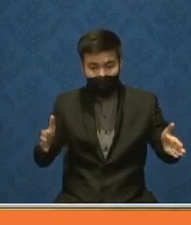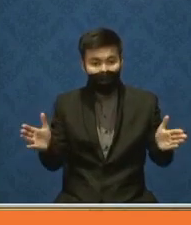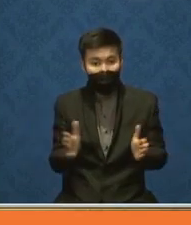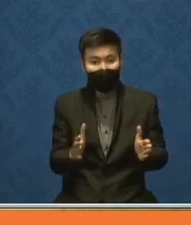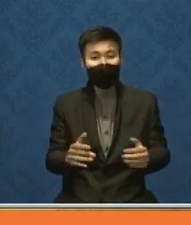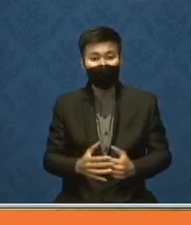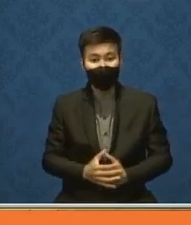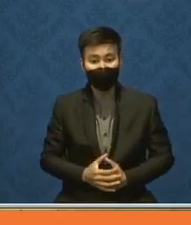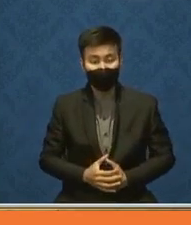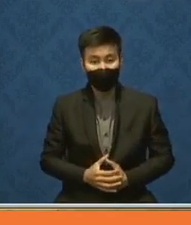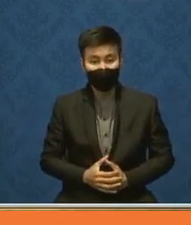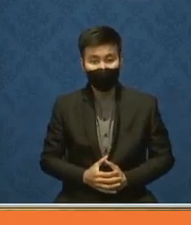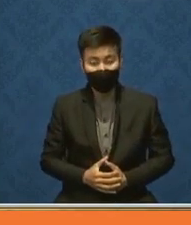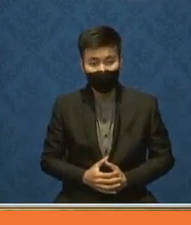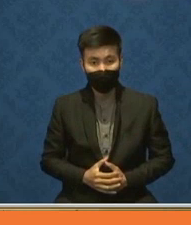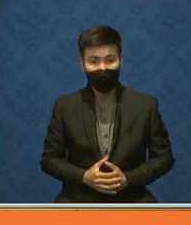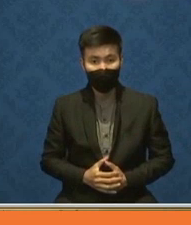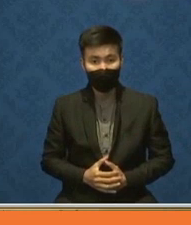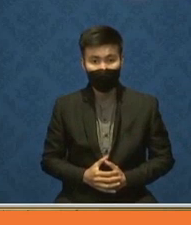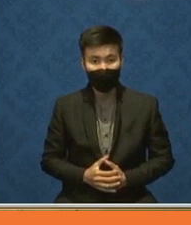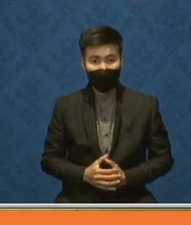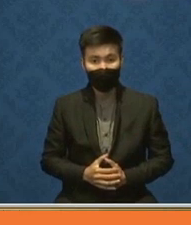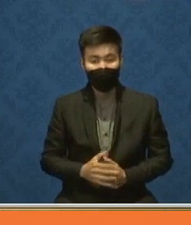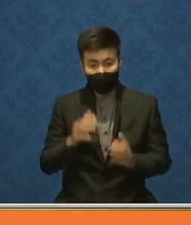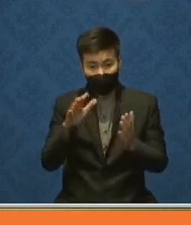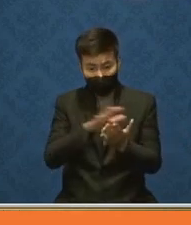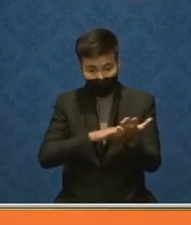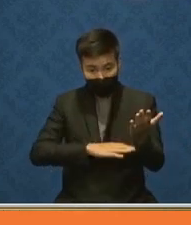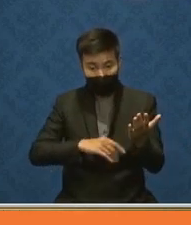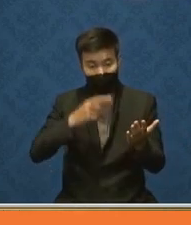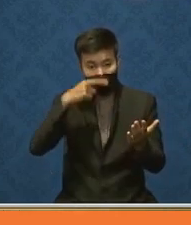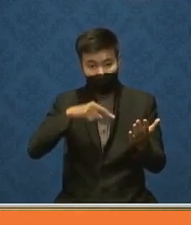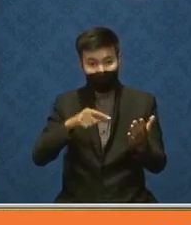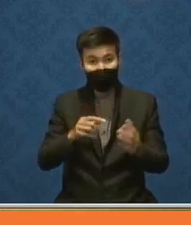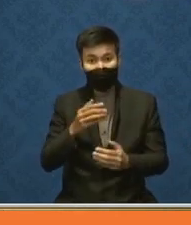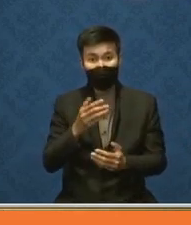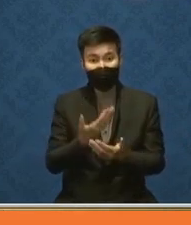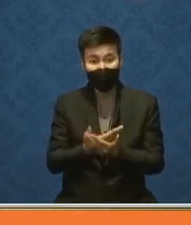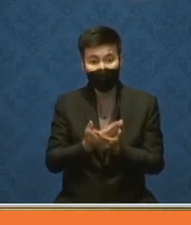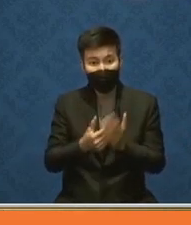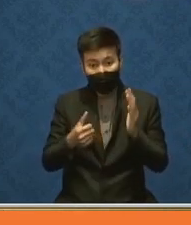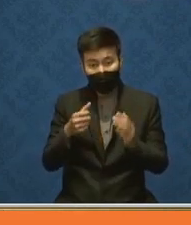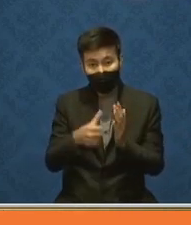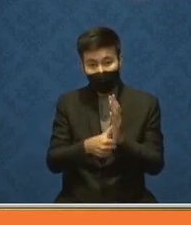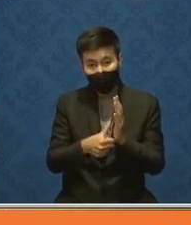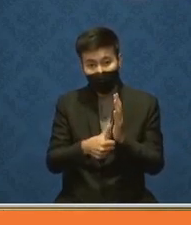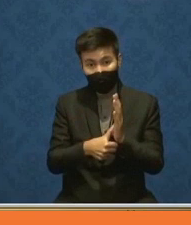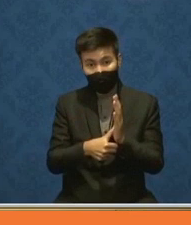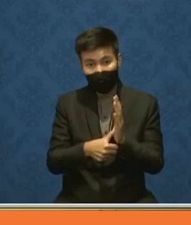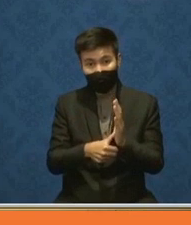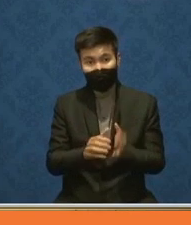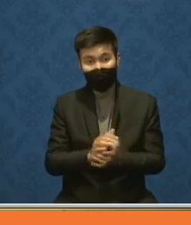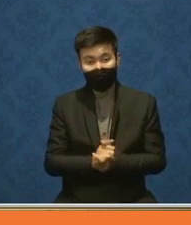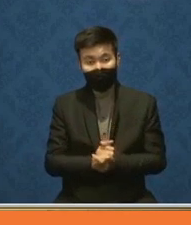คือถ้าประเทศไทยคิดภาษีที่ดินแบบรวมแปลงคิดจากการถือครองที่ดินทั้งประเทศด้วยอัตราก้าวหน้าเก็บภาษีที่ดินรวมแปลงเนี่ยจ